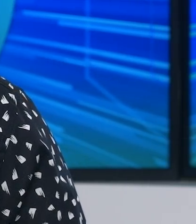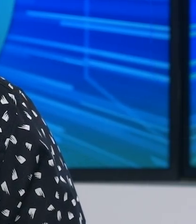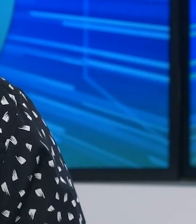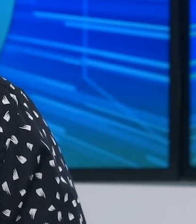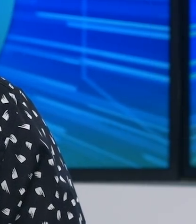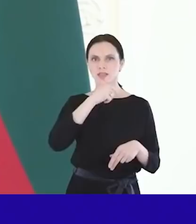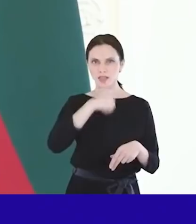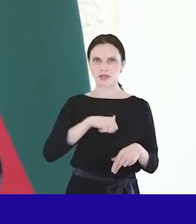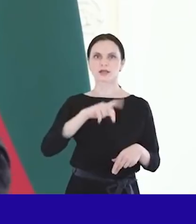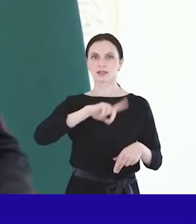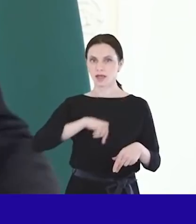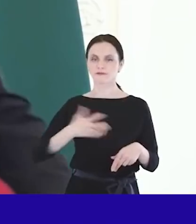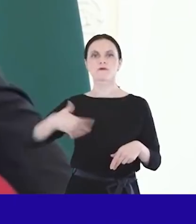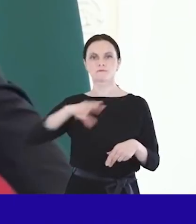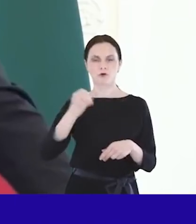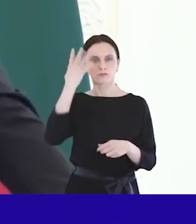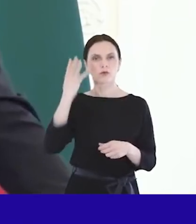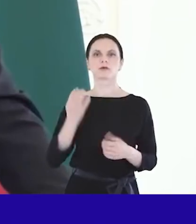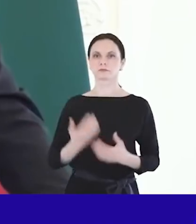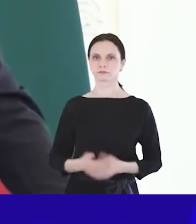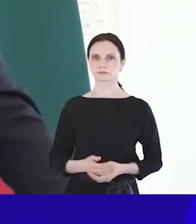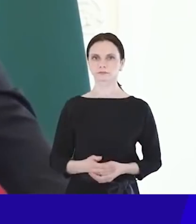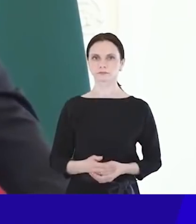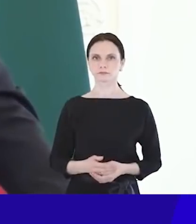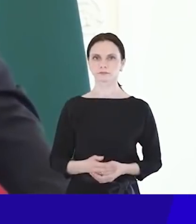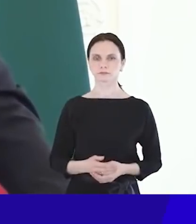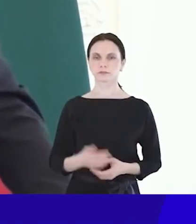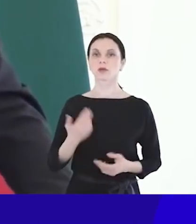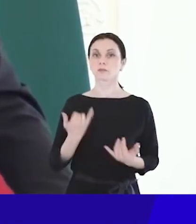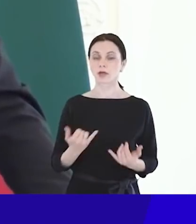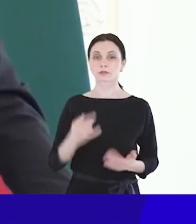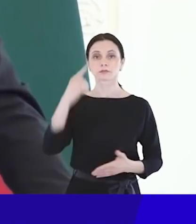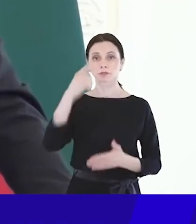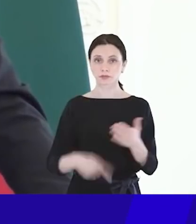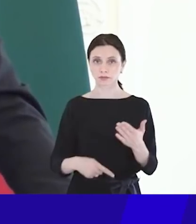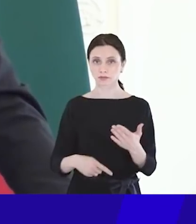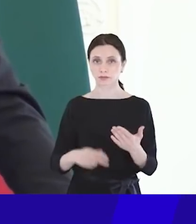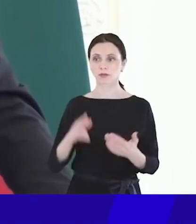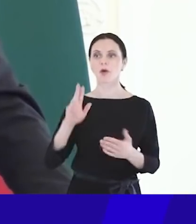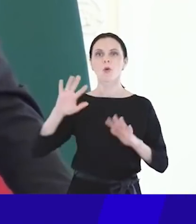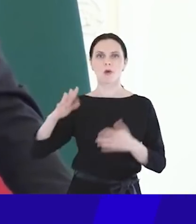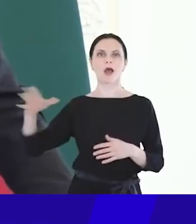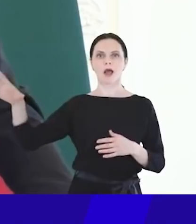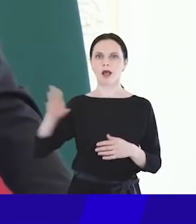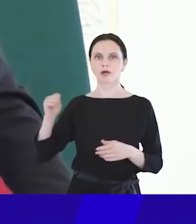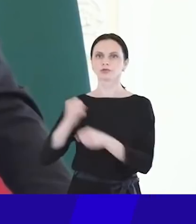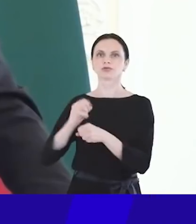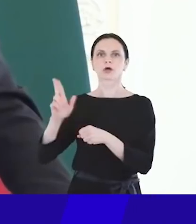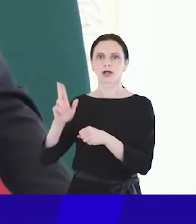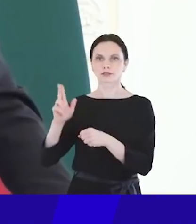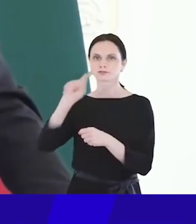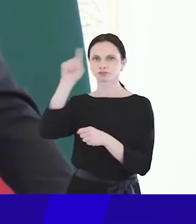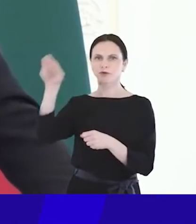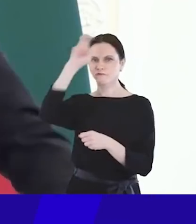Lietuvai ir Baltijos šalims. Dėl tokių sprendimų žinome ir pasitikime, kad mūsų sąjungininkai yra su mumis ne tik